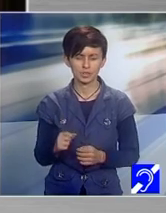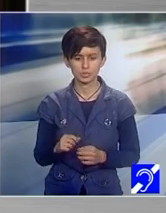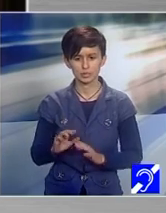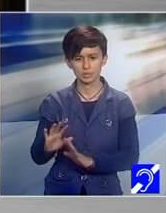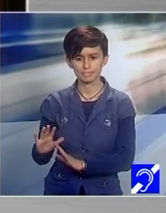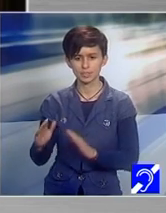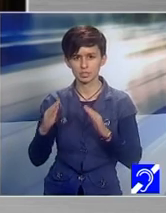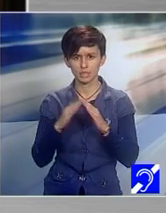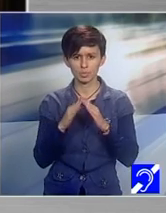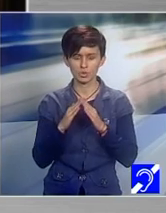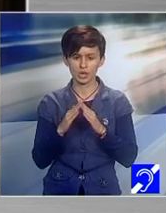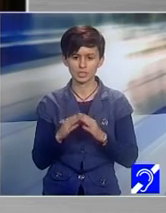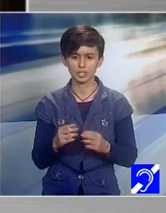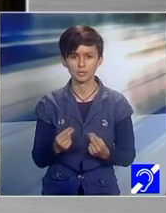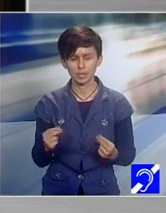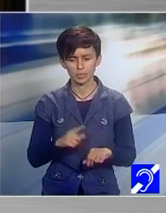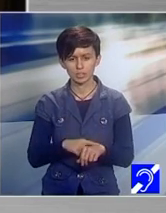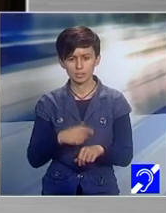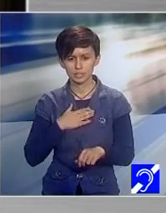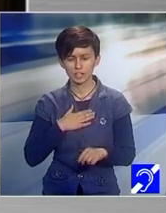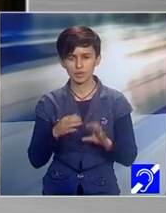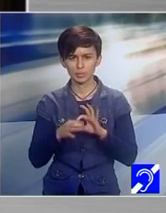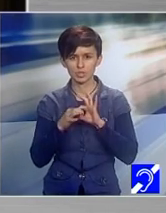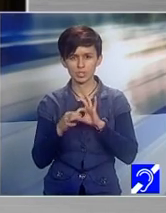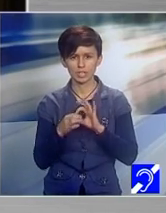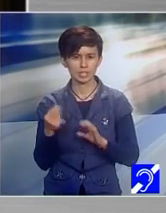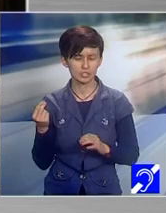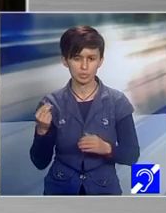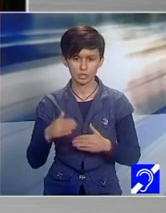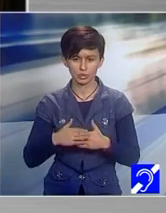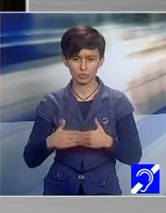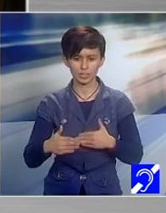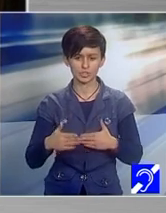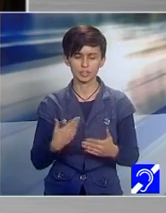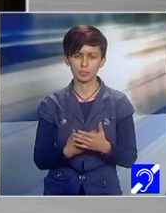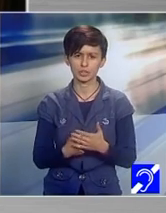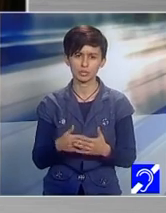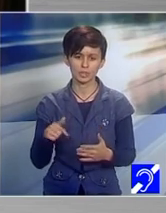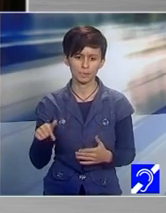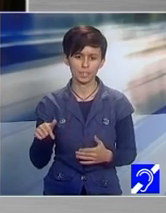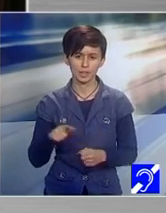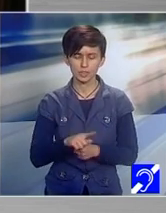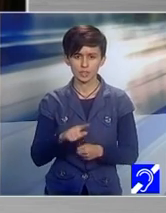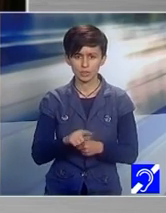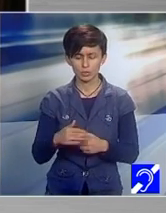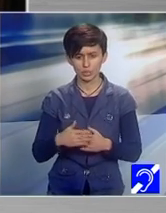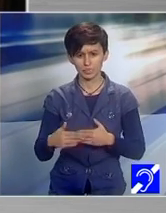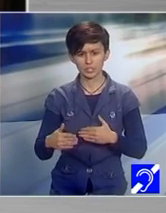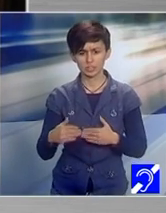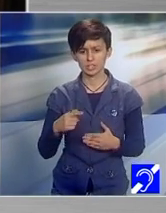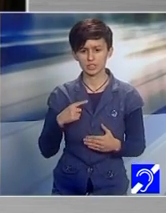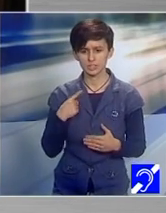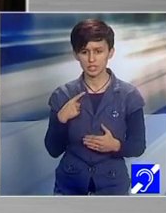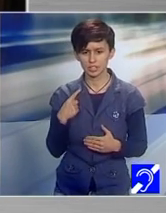lungă de timp, să avem relații bune cu vecinii, pentru că, din nou, această pază a vecinătății este o sintagmă